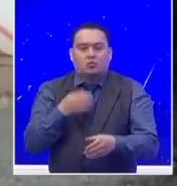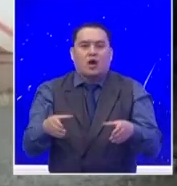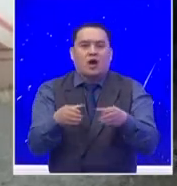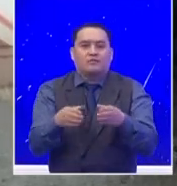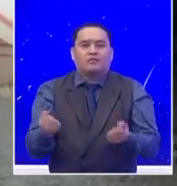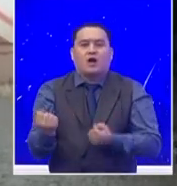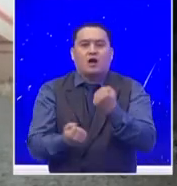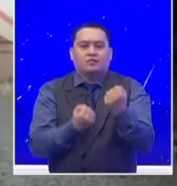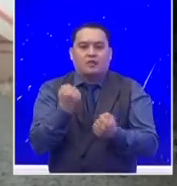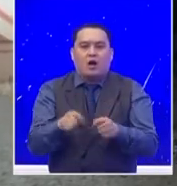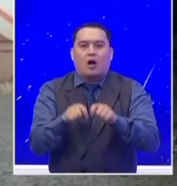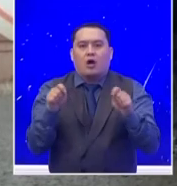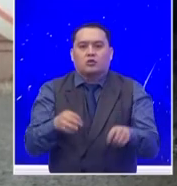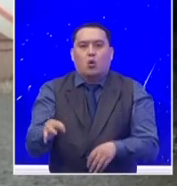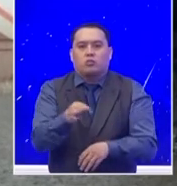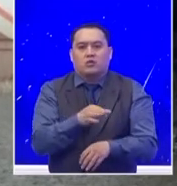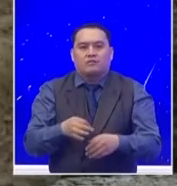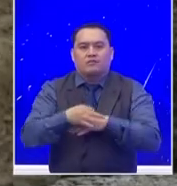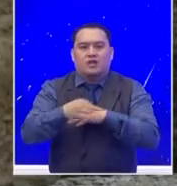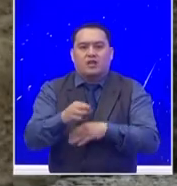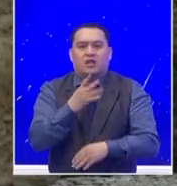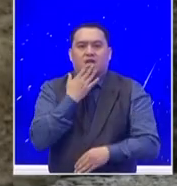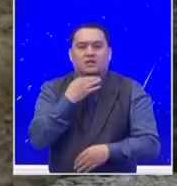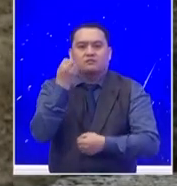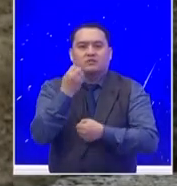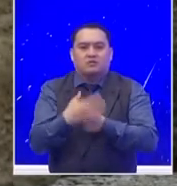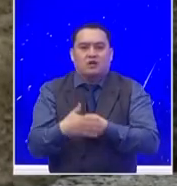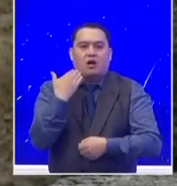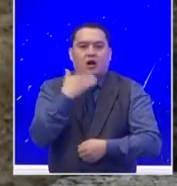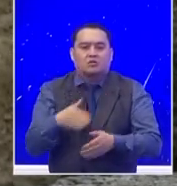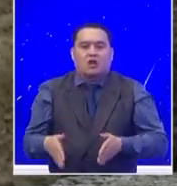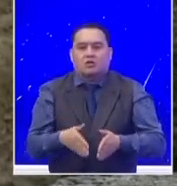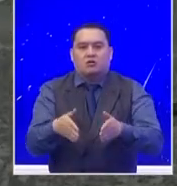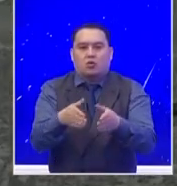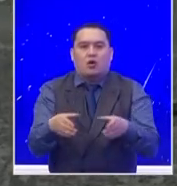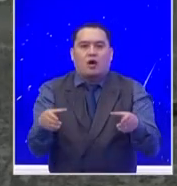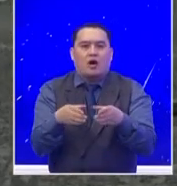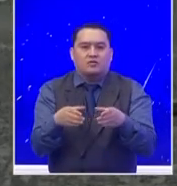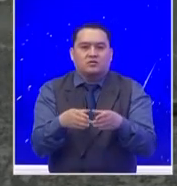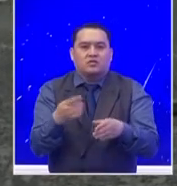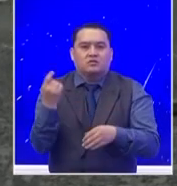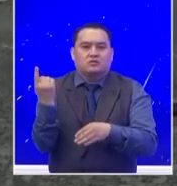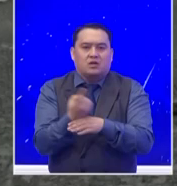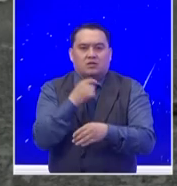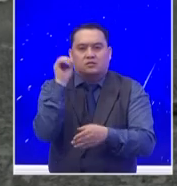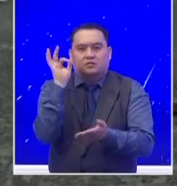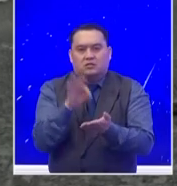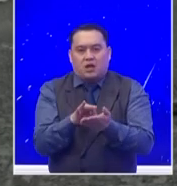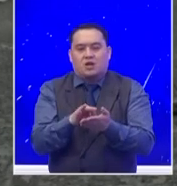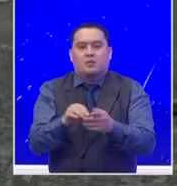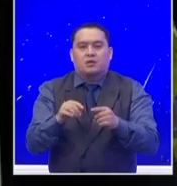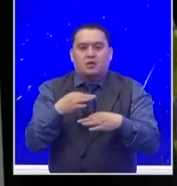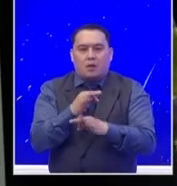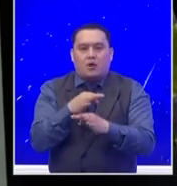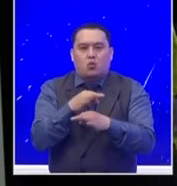автомобильных дорог был открыт Алматинский областной филиал Национального центра качества дорожных активов. Одной из его задач является проведение